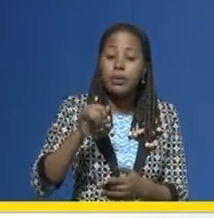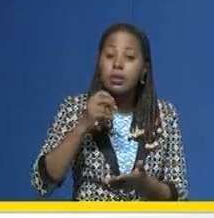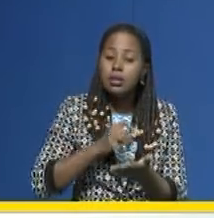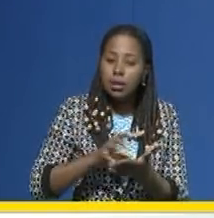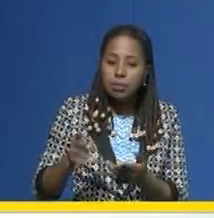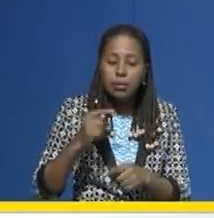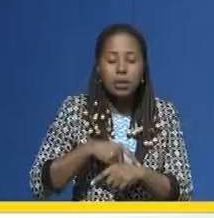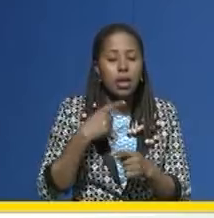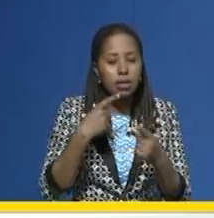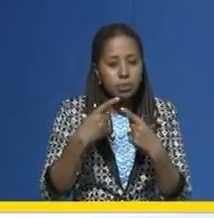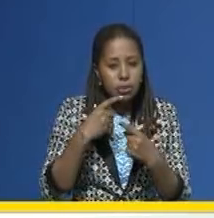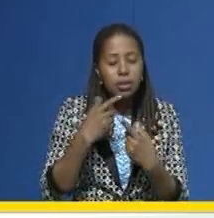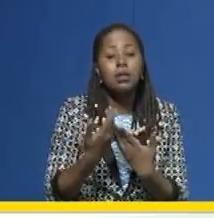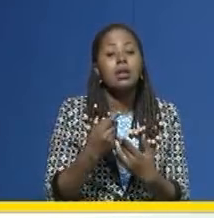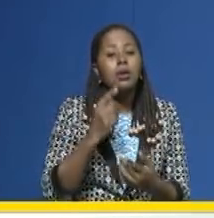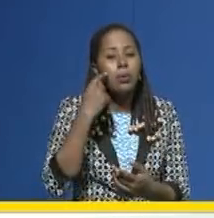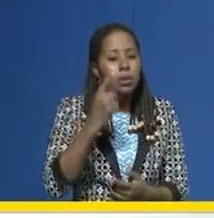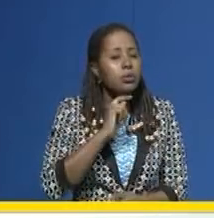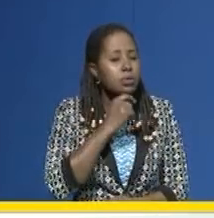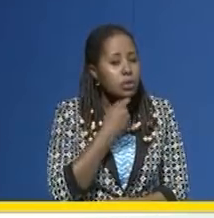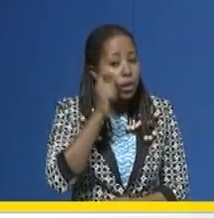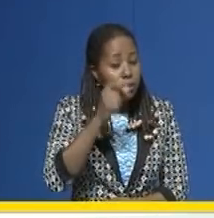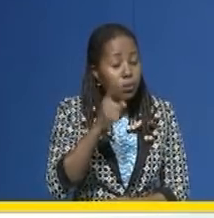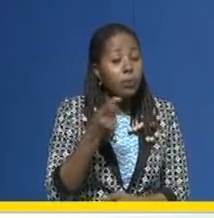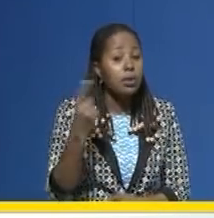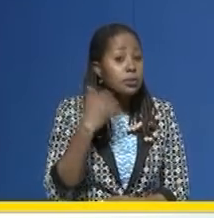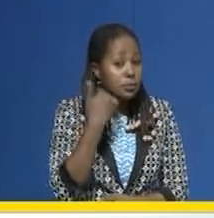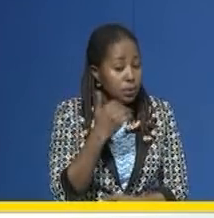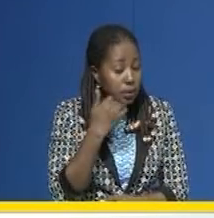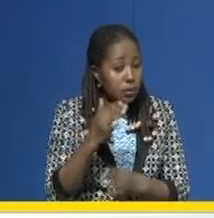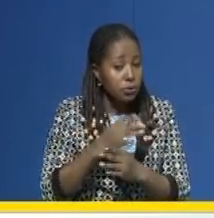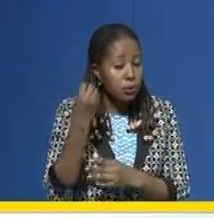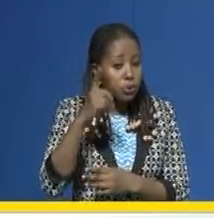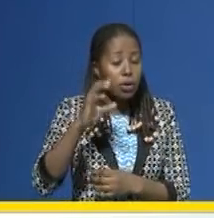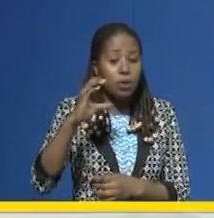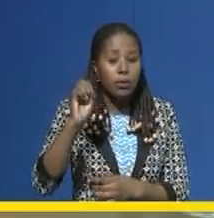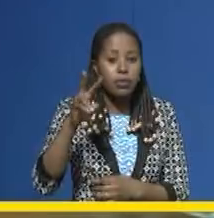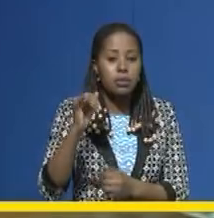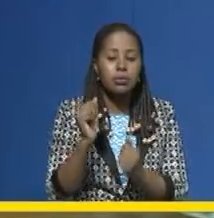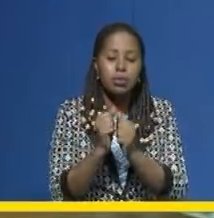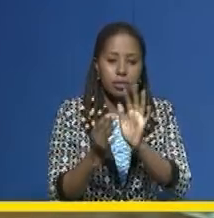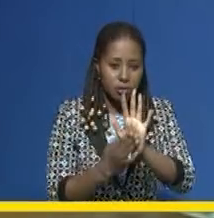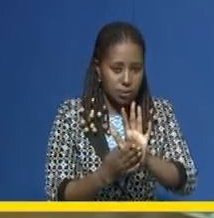Salaam alipozungumza na kuonesha kuchukizwa na watu wanaoleta mzaha juu ya ugonjwa wa COVID-19.